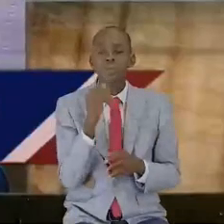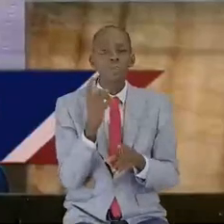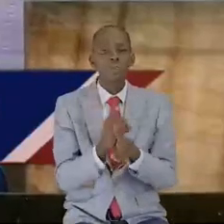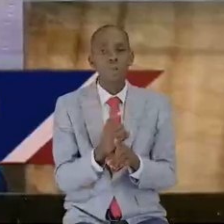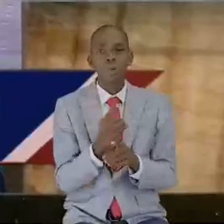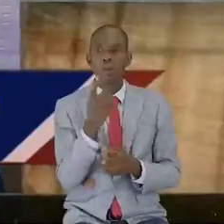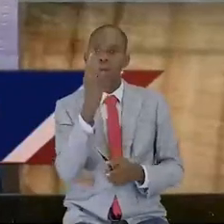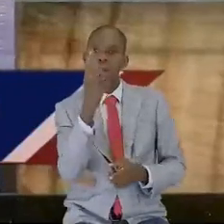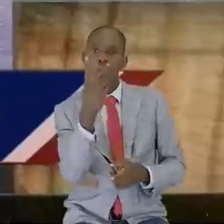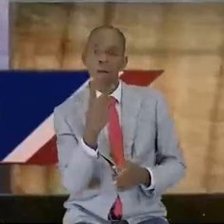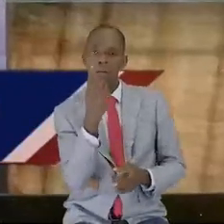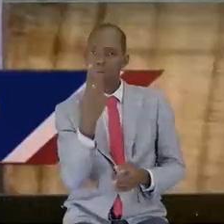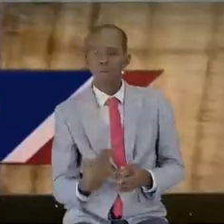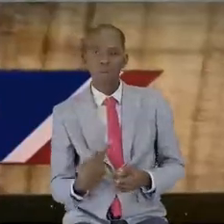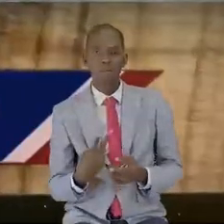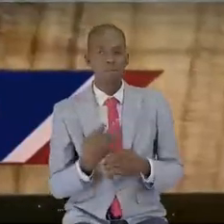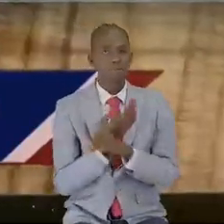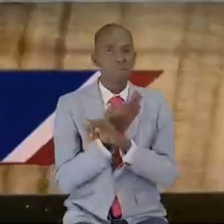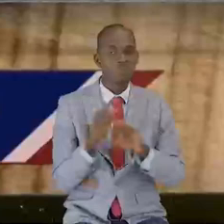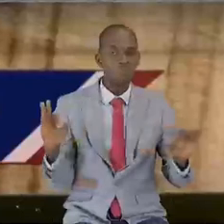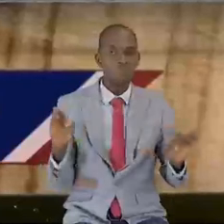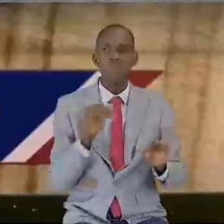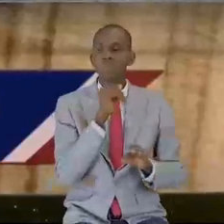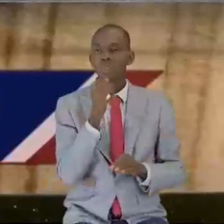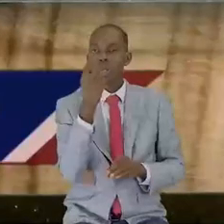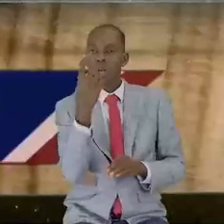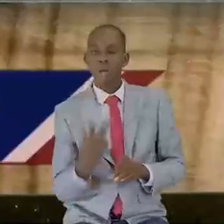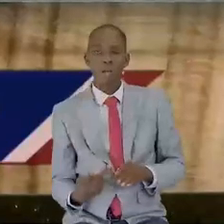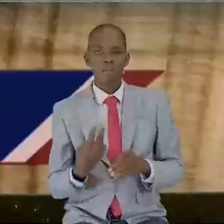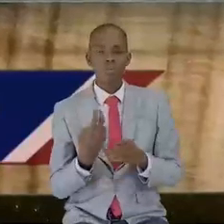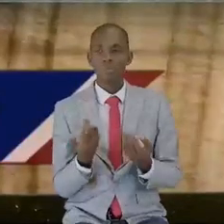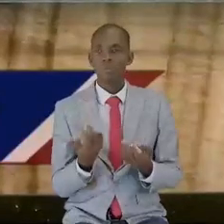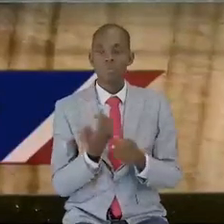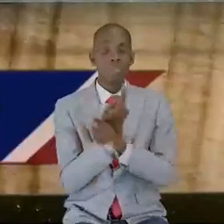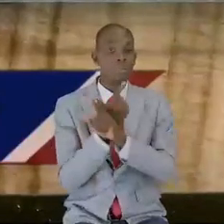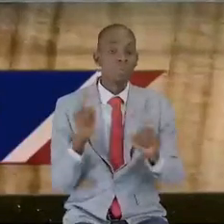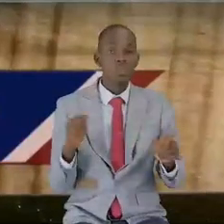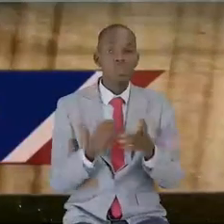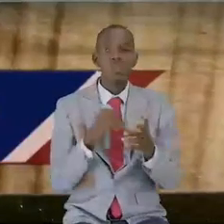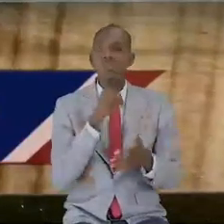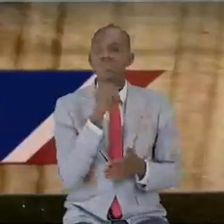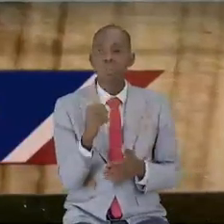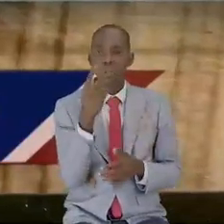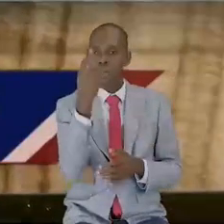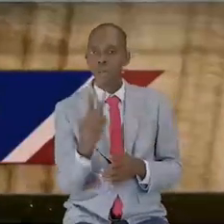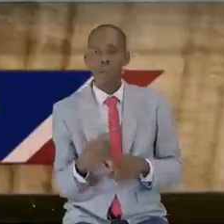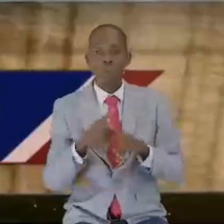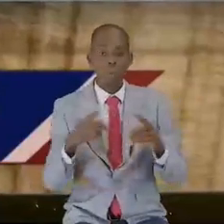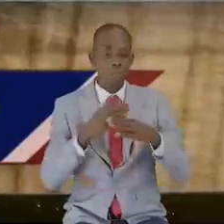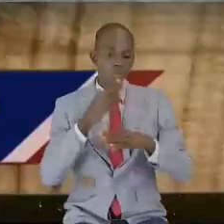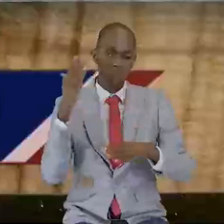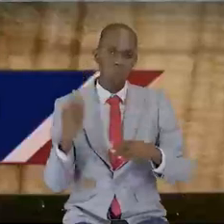libération partielle, ce n'est pas un salut partiel, ce n'est pas une libération partielle, c'est total, elle